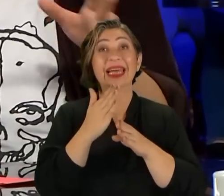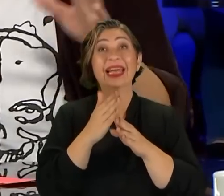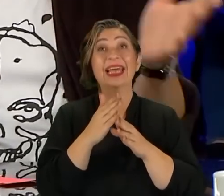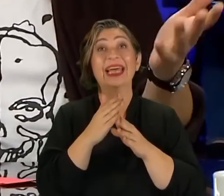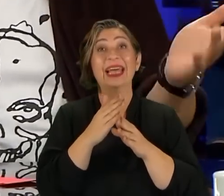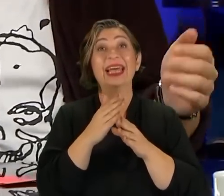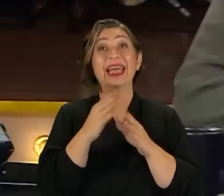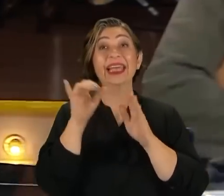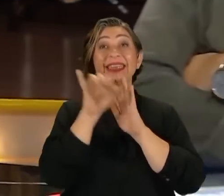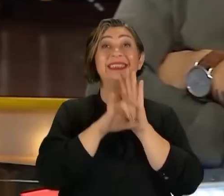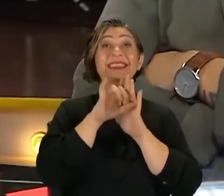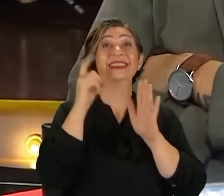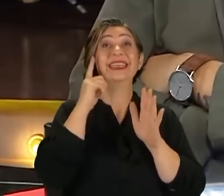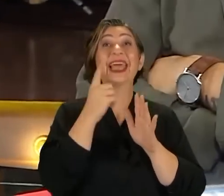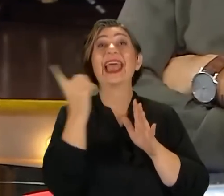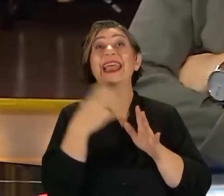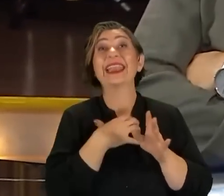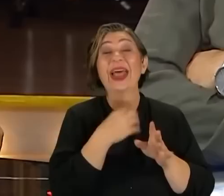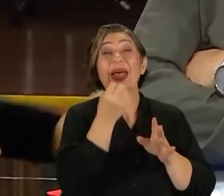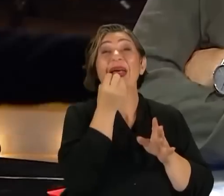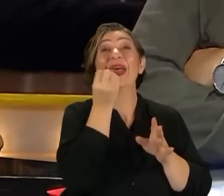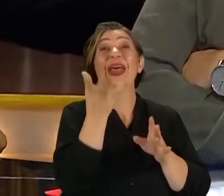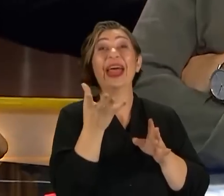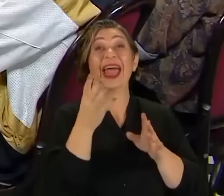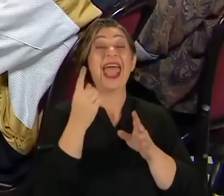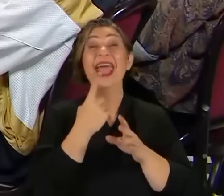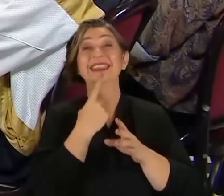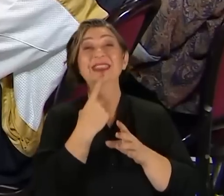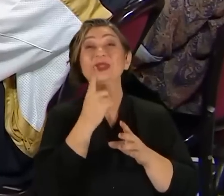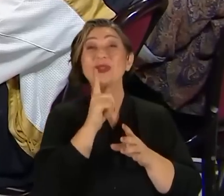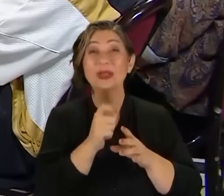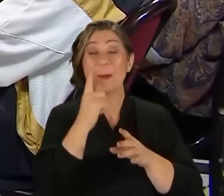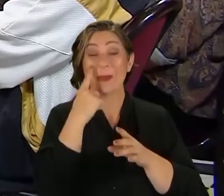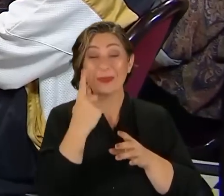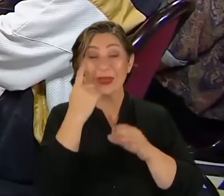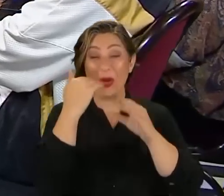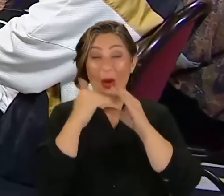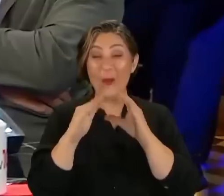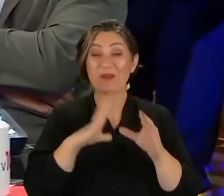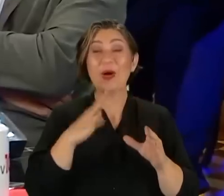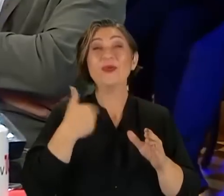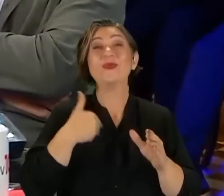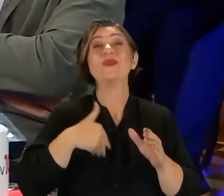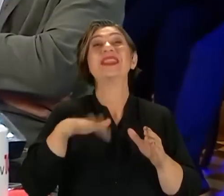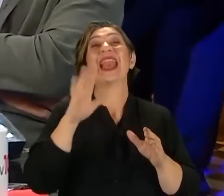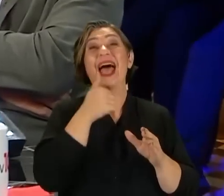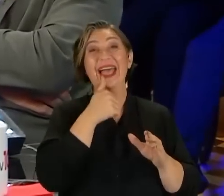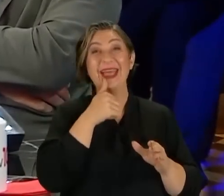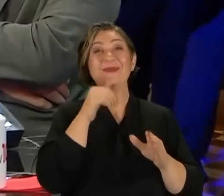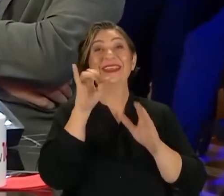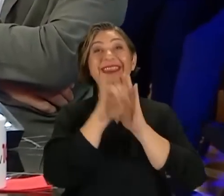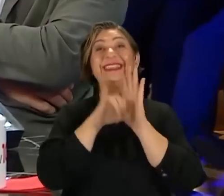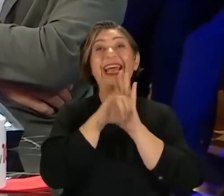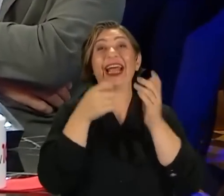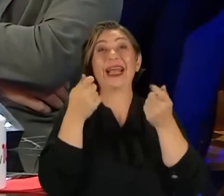influencer denilen potansiyel başka bir şey. İtiraf etti. Yani. Biraz önce Ekşi Sözlüğe baktım, bir tane yorum vardı, umurumda değil diyen adam